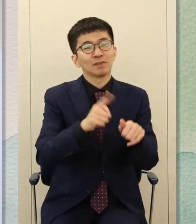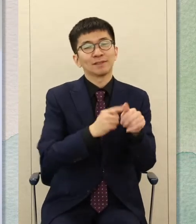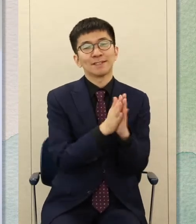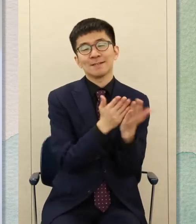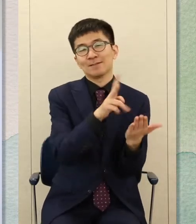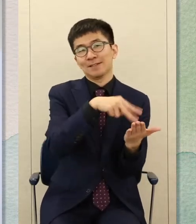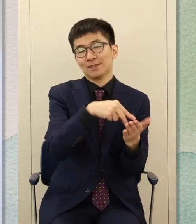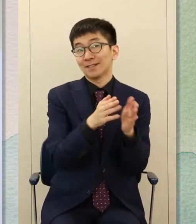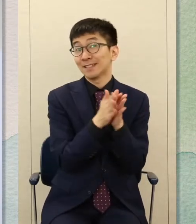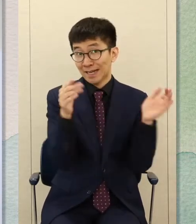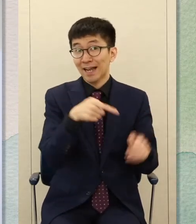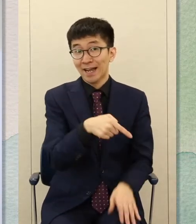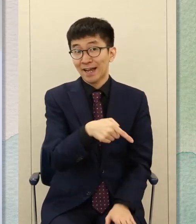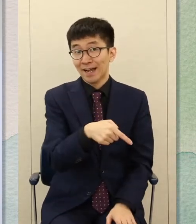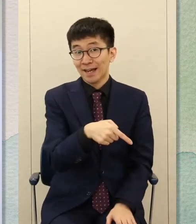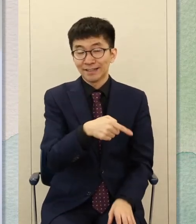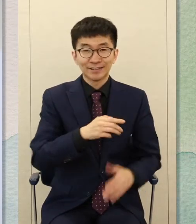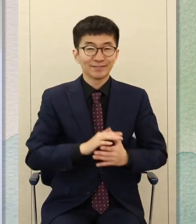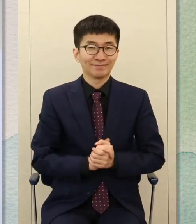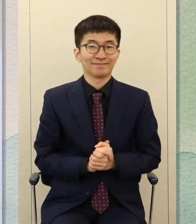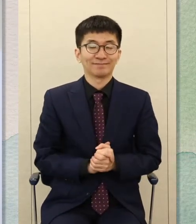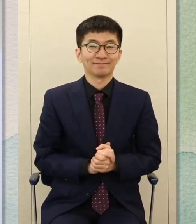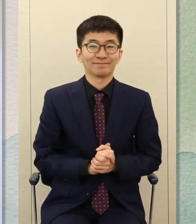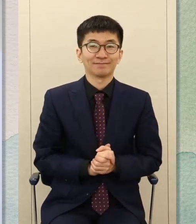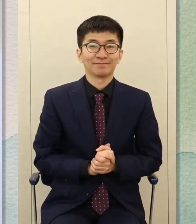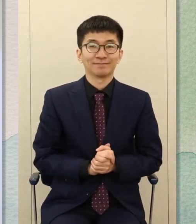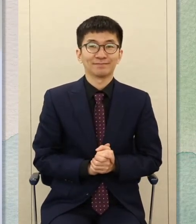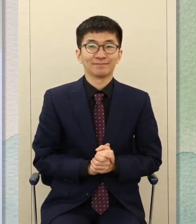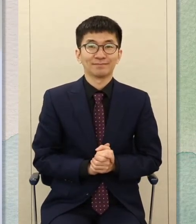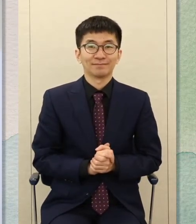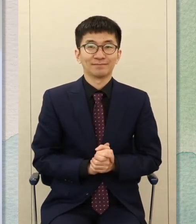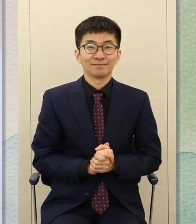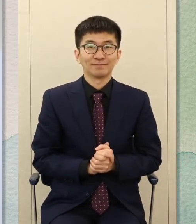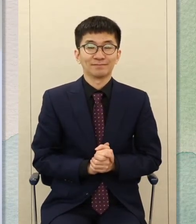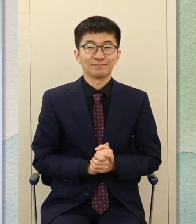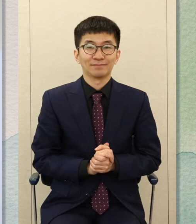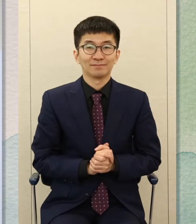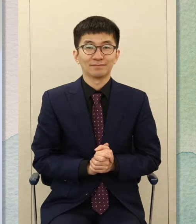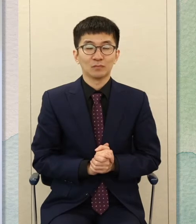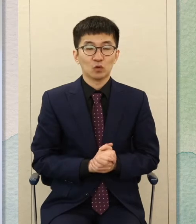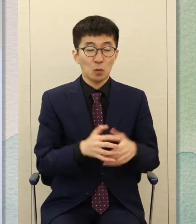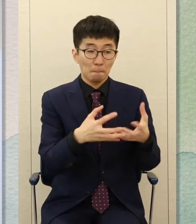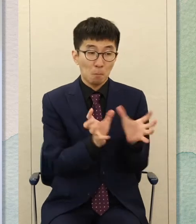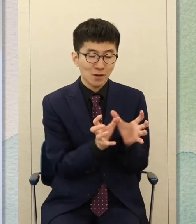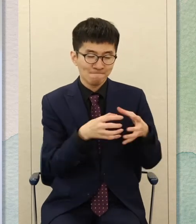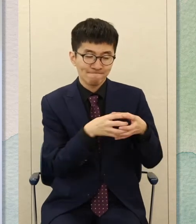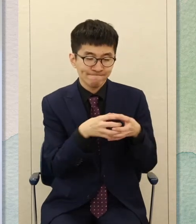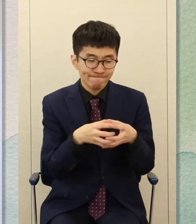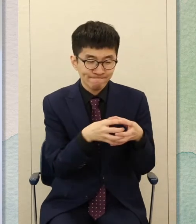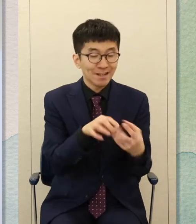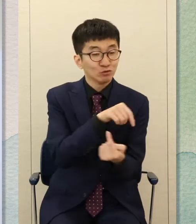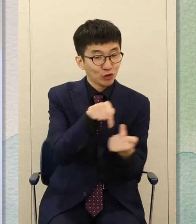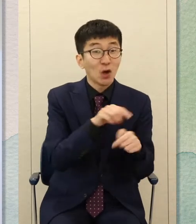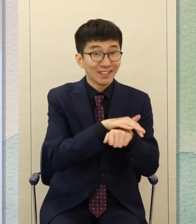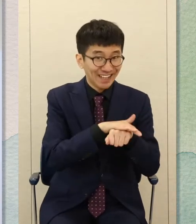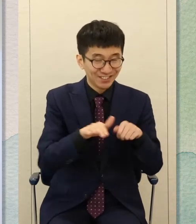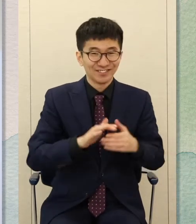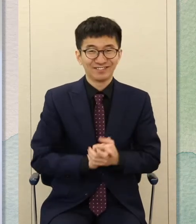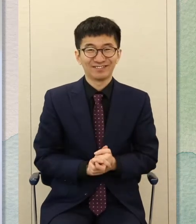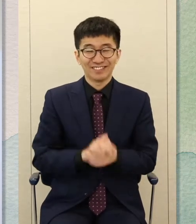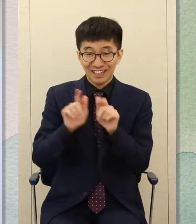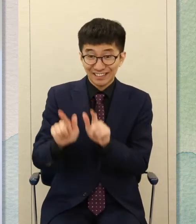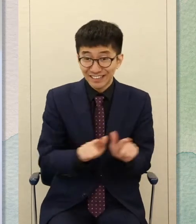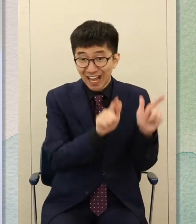책을 그 관련 책들을 많이 읽는 그런 모임을 하고 있는 거죠. 그래서 자기